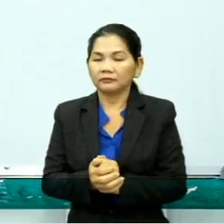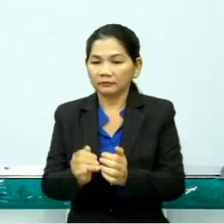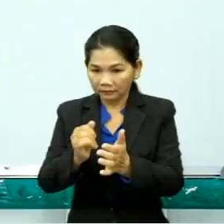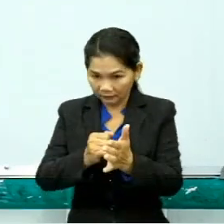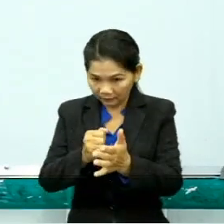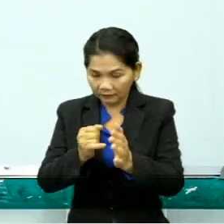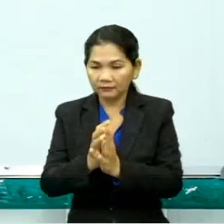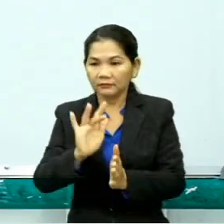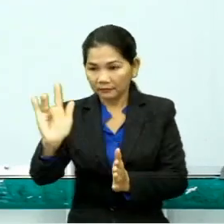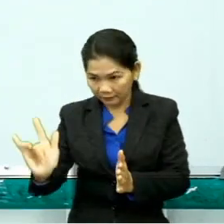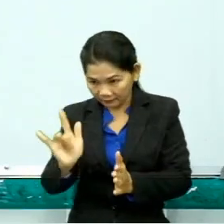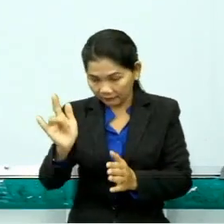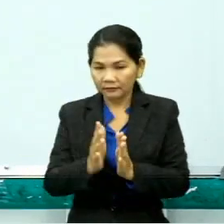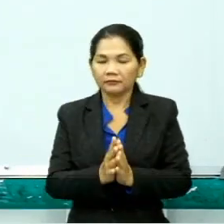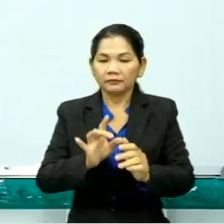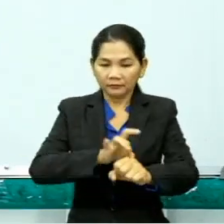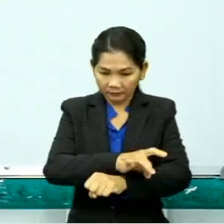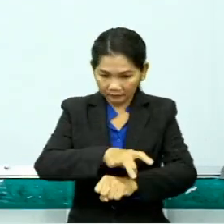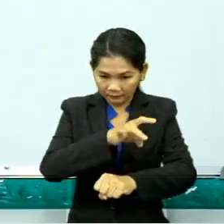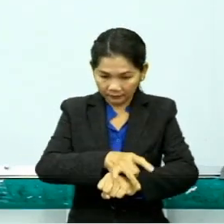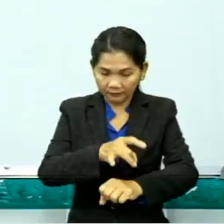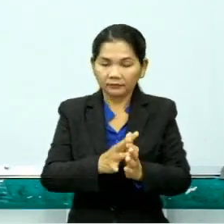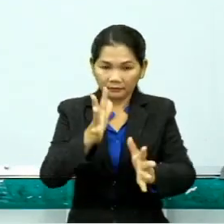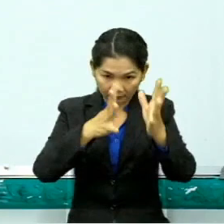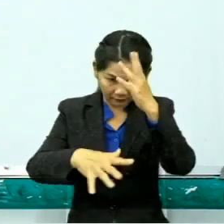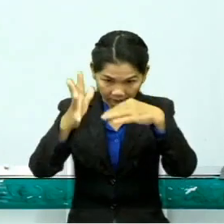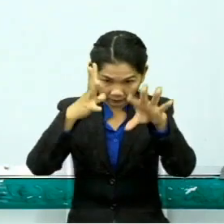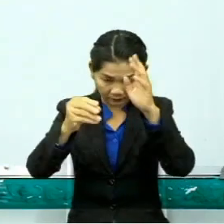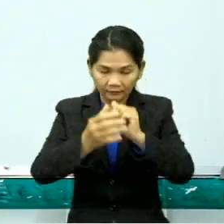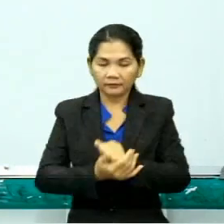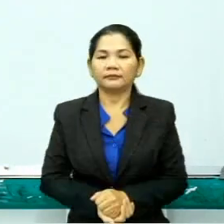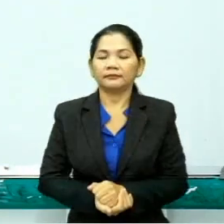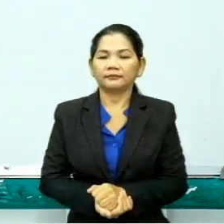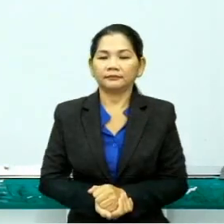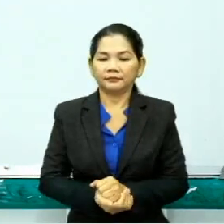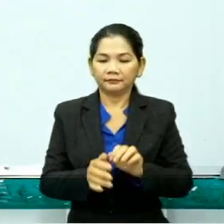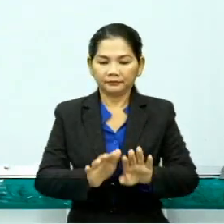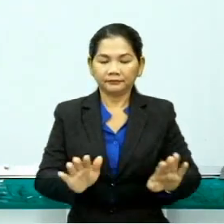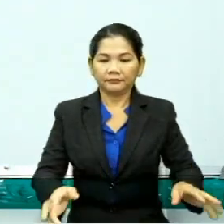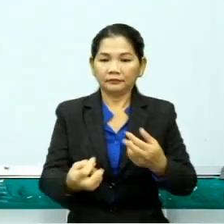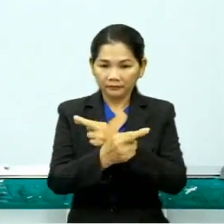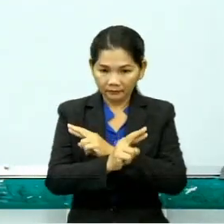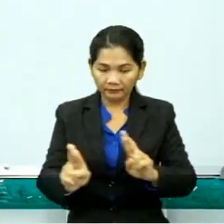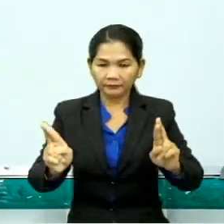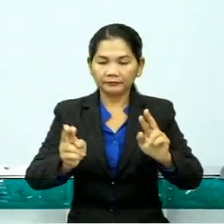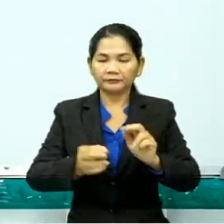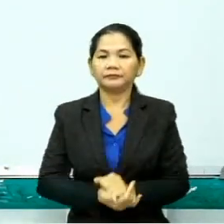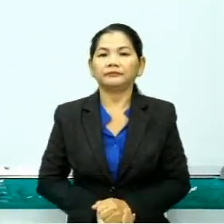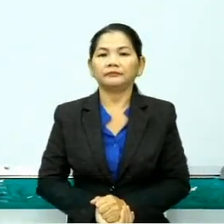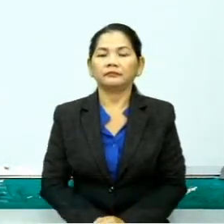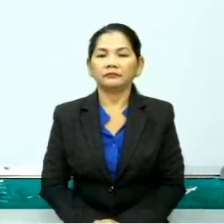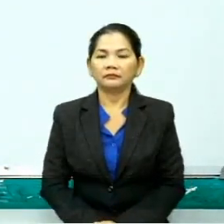nghi xưa dụng một bà bà nơi phía đầy dương, chàng riêng nạc con. Chàng chẳng con tặng ạ khả nê con trìm.